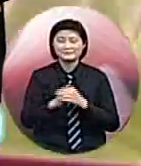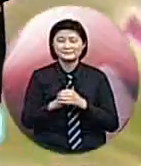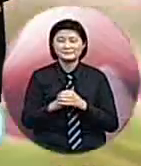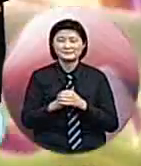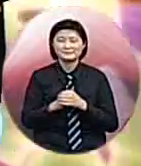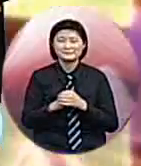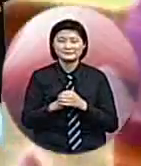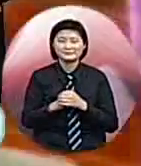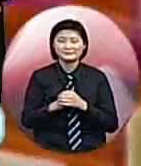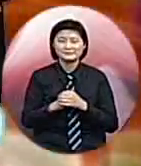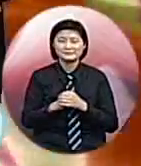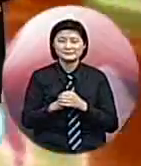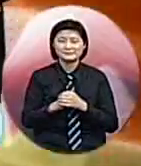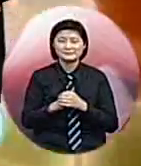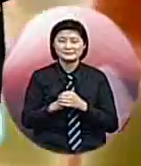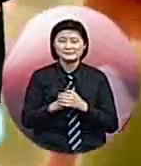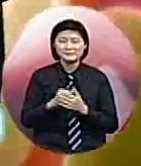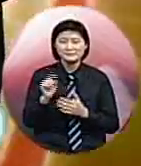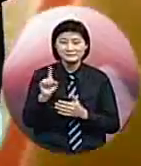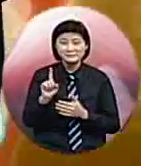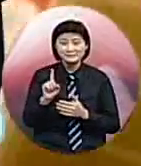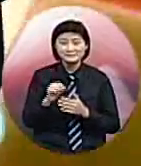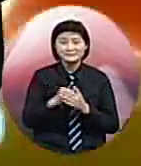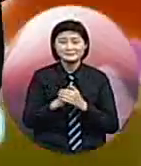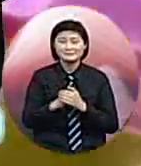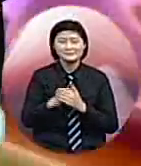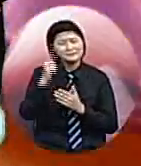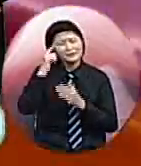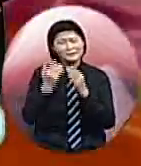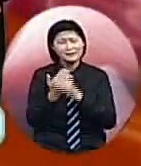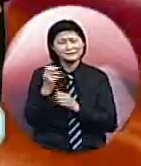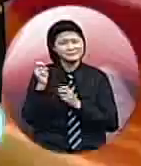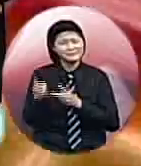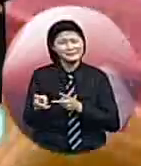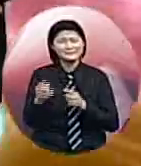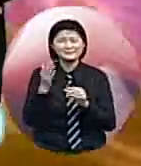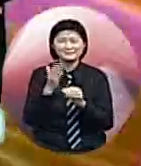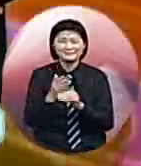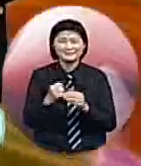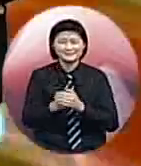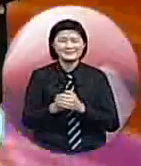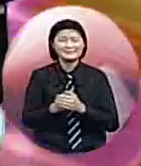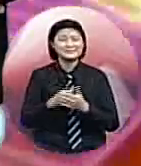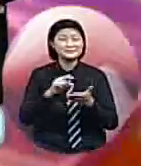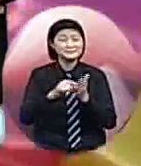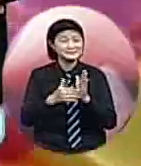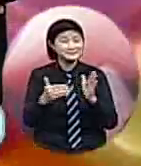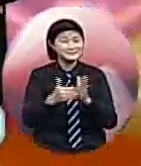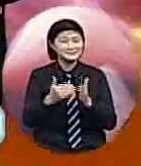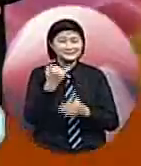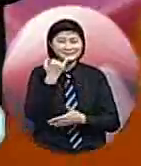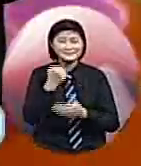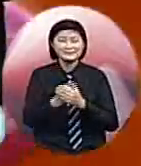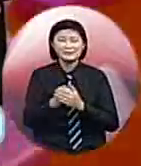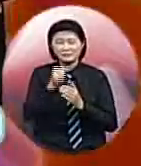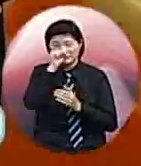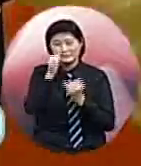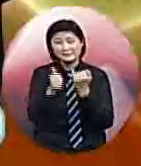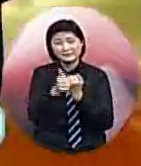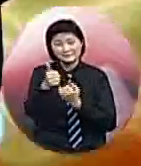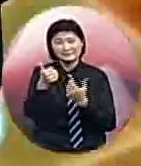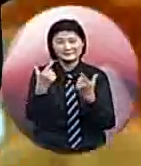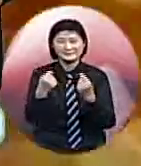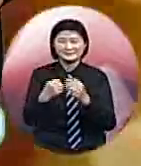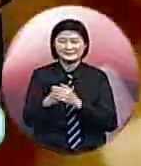뭐 크기 있잖아요. 뭐 생각이 안 나네요. 예, 일단 그 정도는 하십시다. 예. 나한테 좋으신 남편인 것 같아